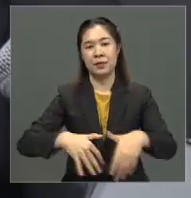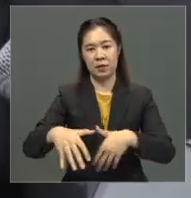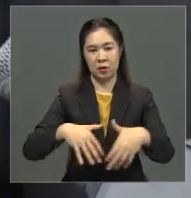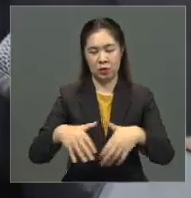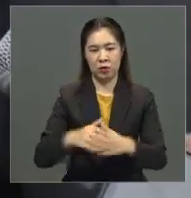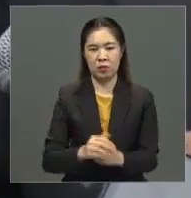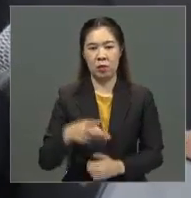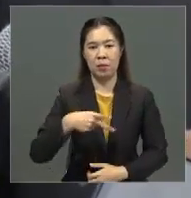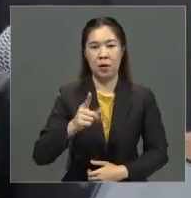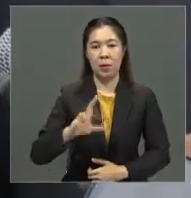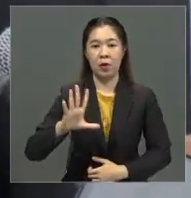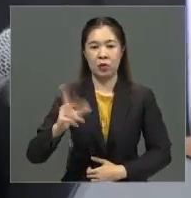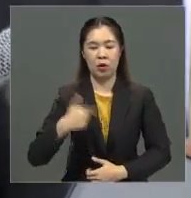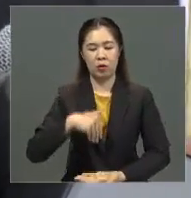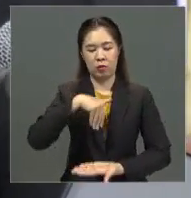เต็มเปี่ยมและเป็นประโยชน์กับประชาชนโดยเฉพาะป.ป.ช.